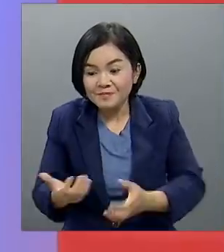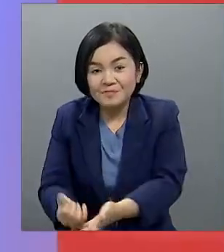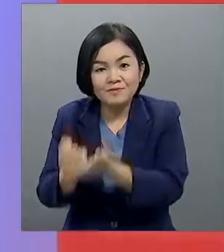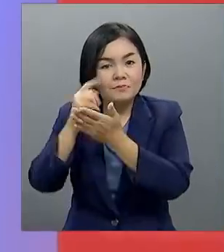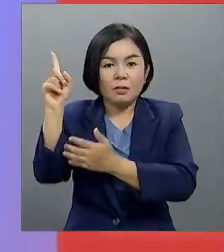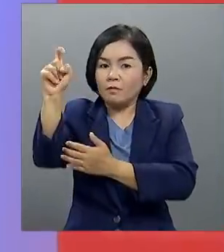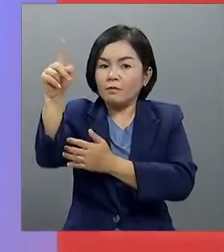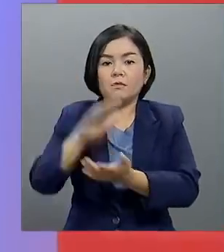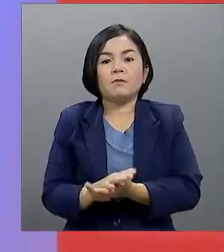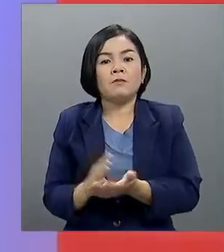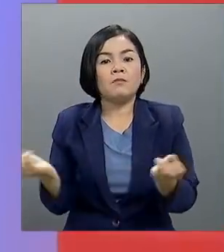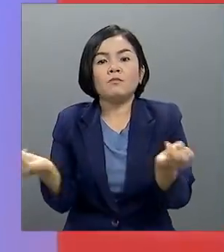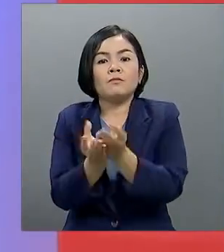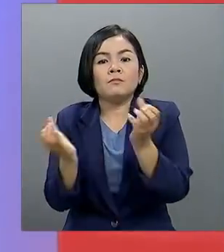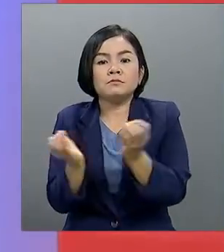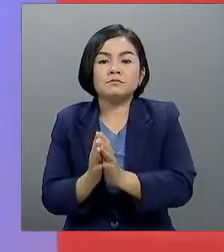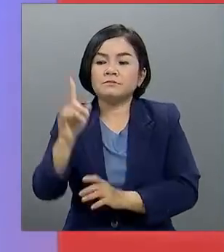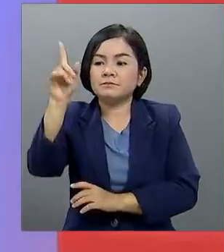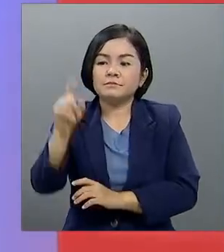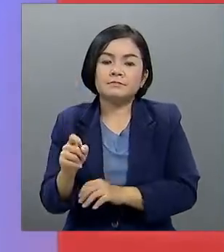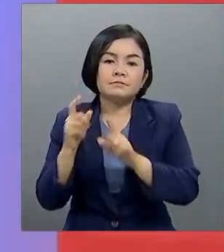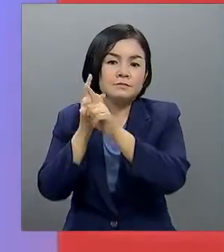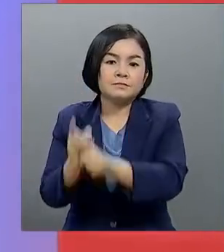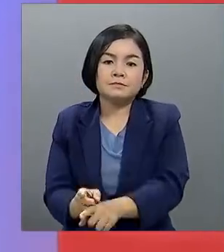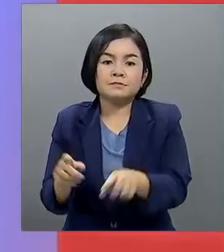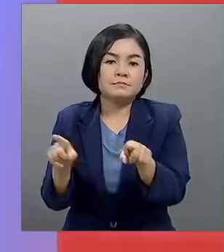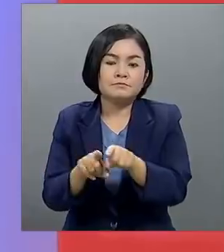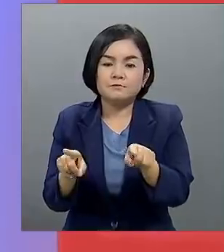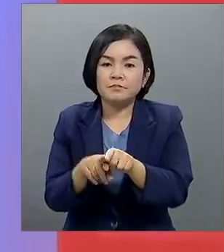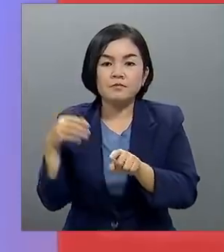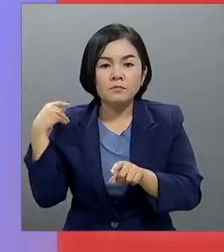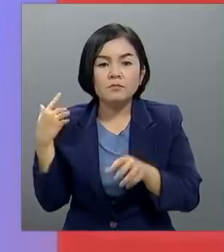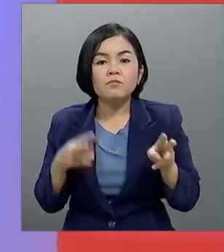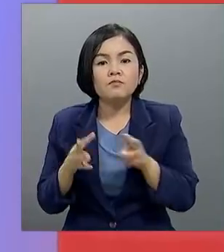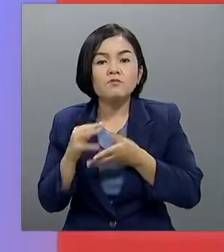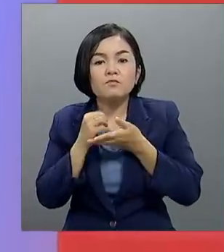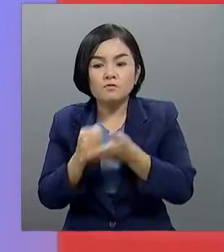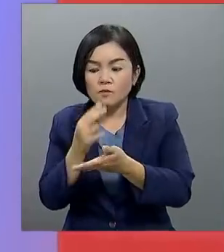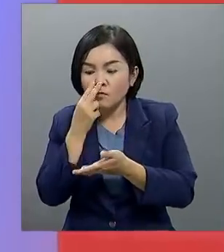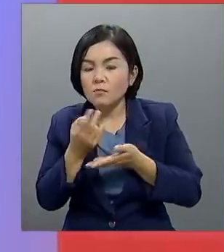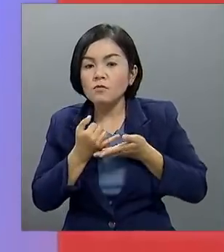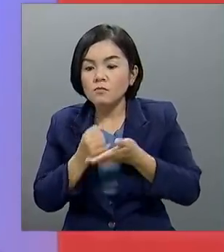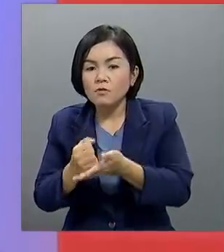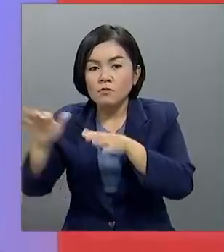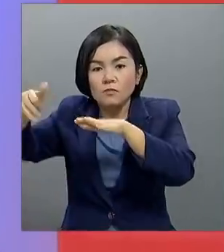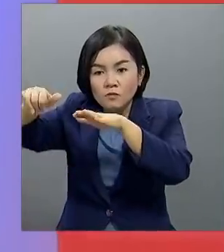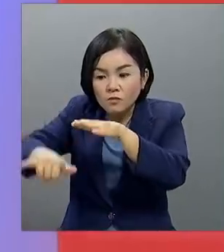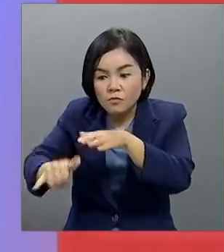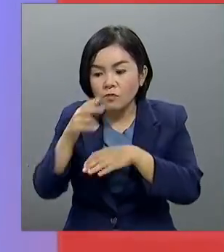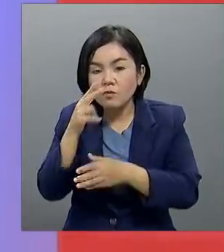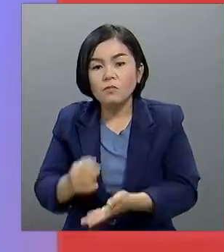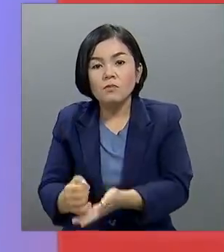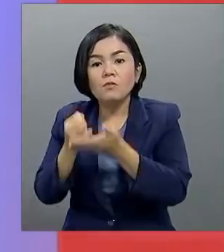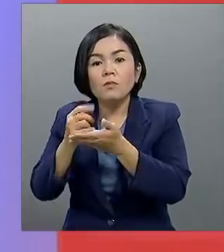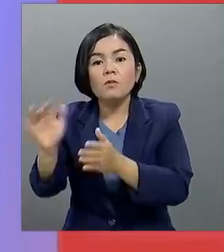นั้นเราอาจจะเสียชีวิตได้เหมือนกันหรือว่าจะจมน้ำได้เหมือนกันวิธีการช่วยหลังจากที่มีการนำตัวคนที่จมน้ำขึ้นมาบนฝั่งแล้ว